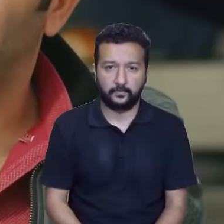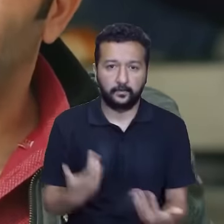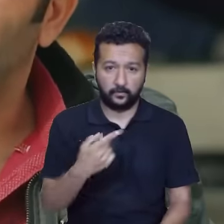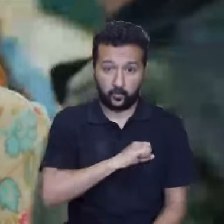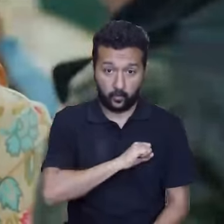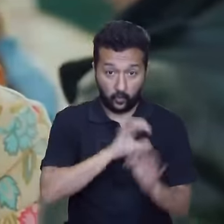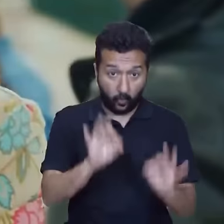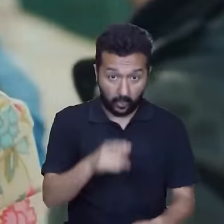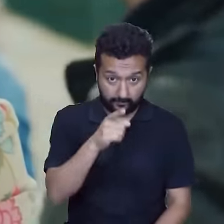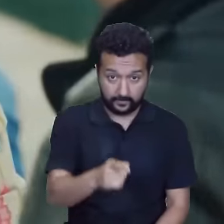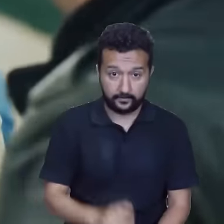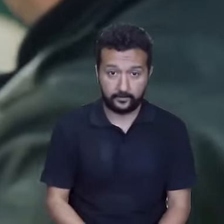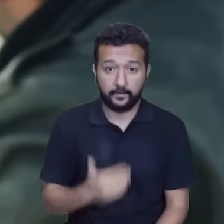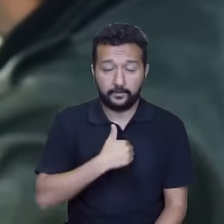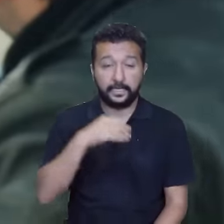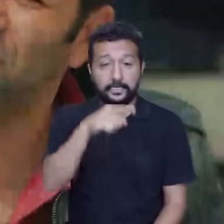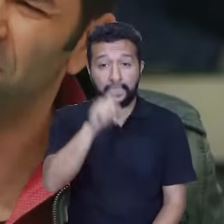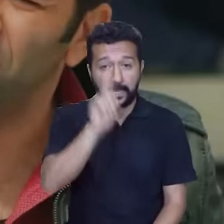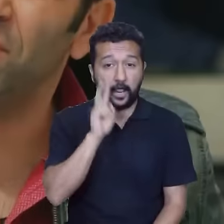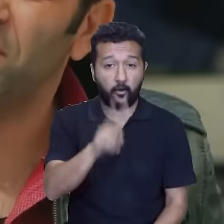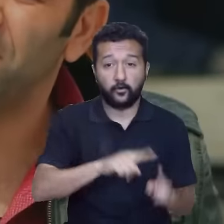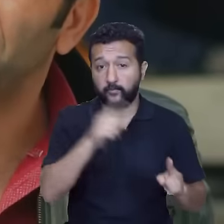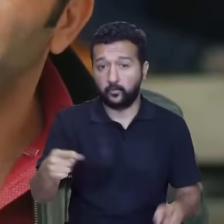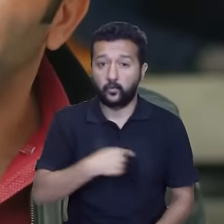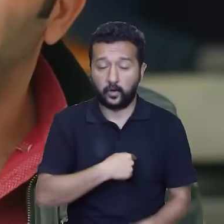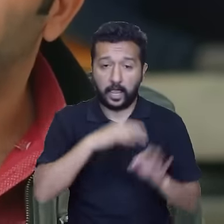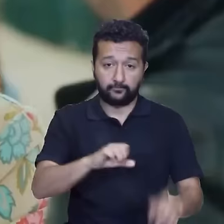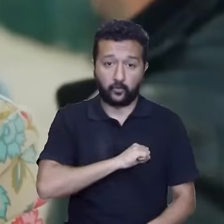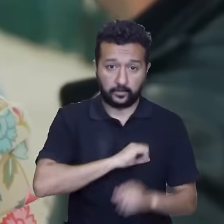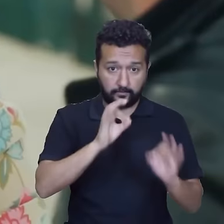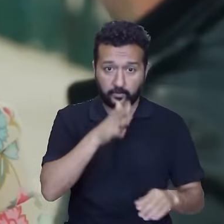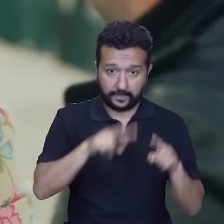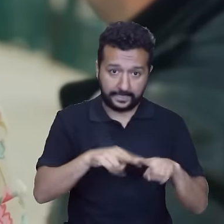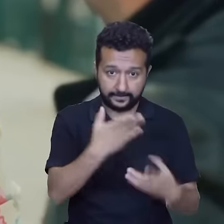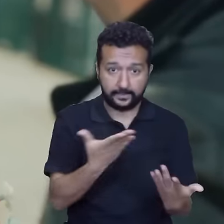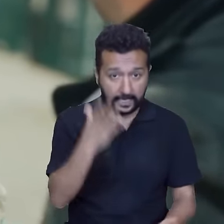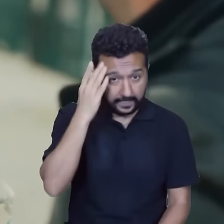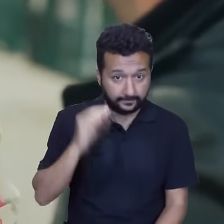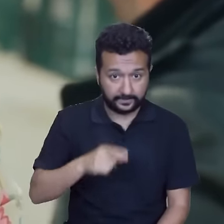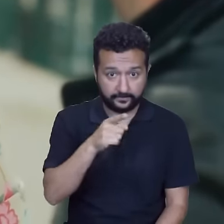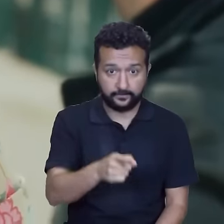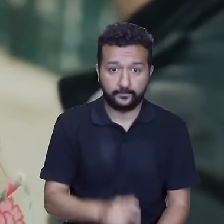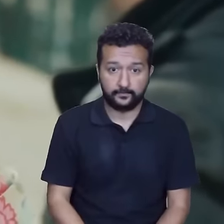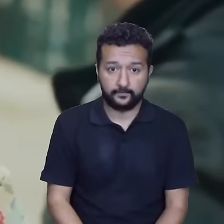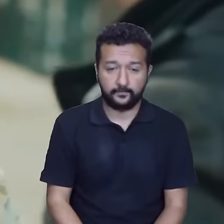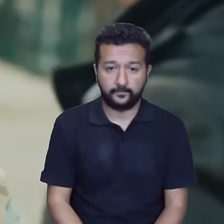Yüreğin ağzına geldi öyle mi? Benim işte seni ilk gördüğüm günden beri yüreğim hep ağzımda, biliyor musun Ayşen? Anladın mı şimdi?